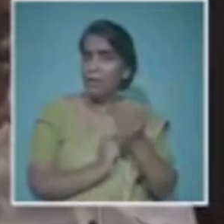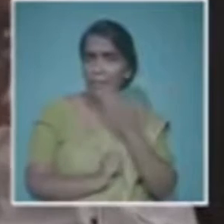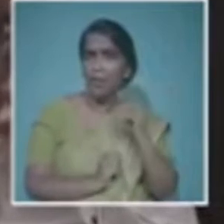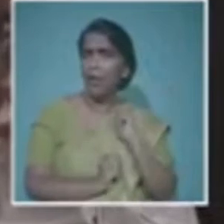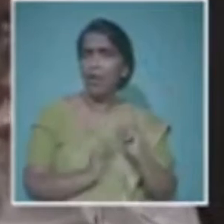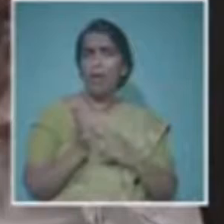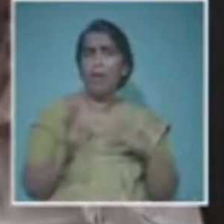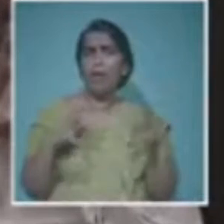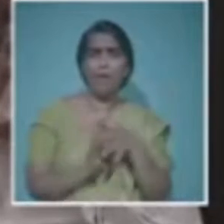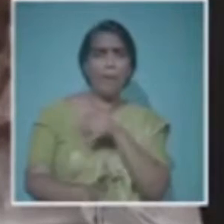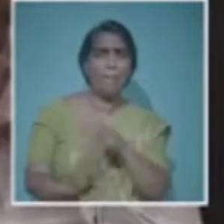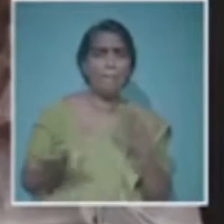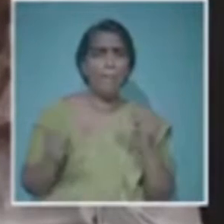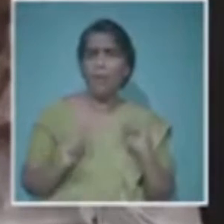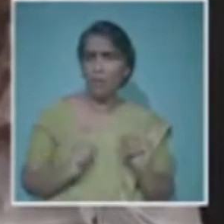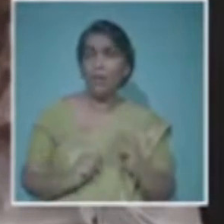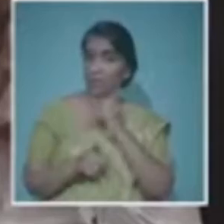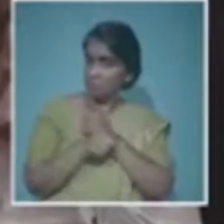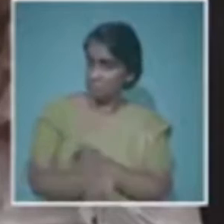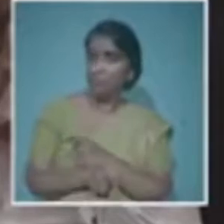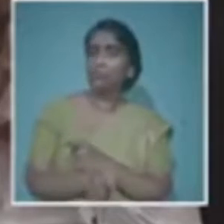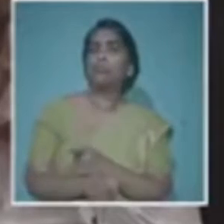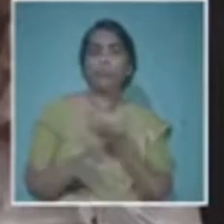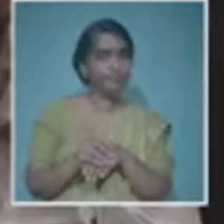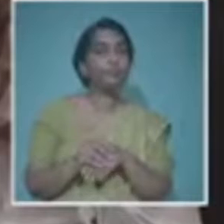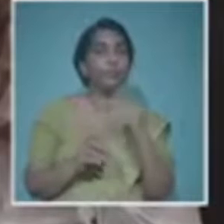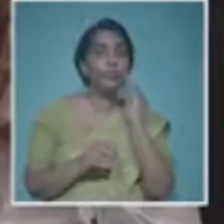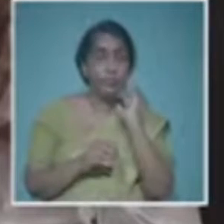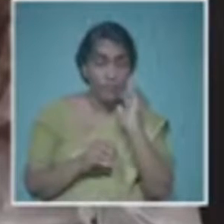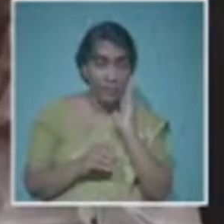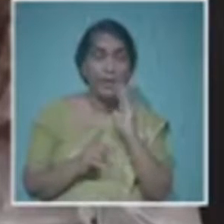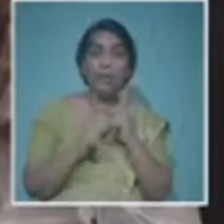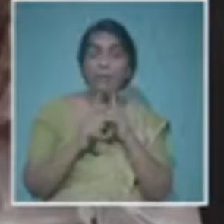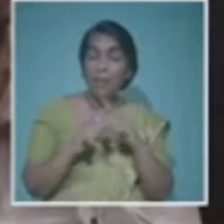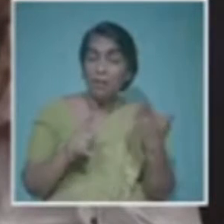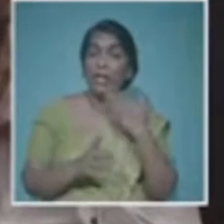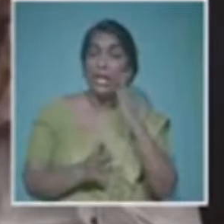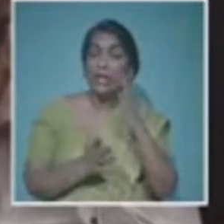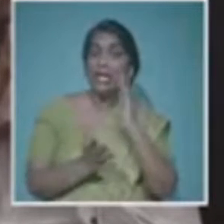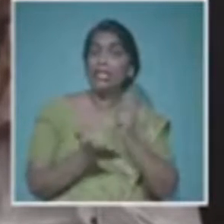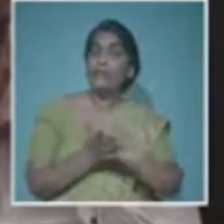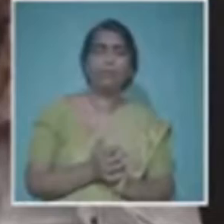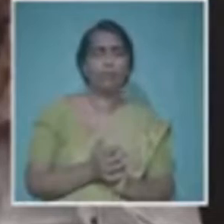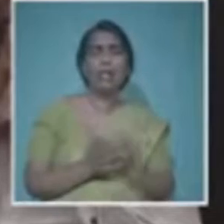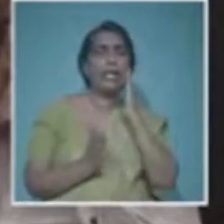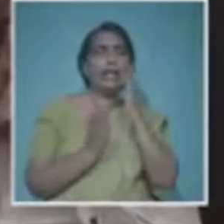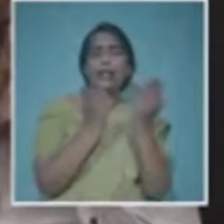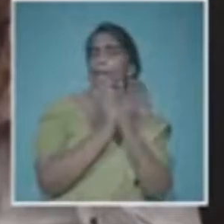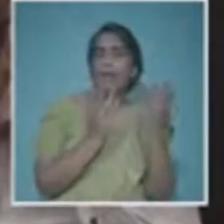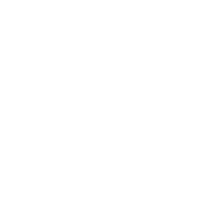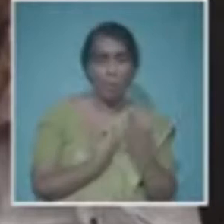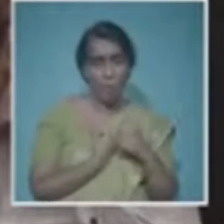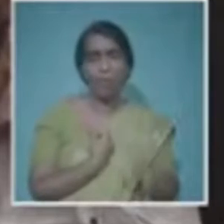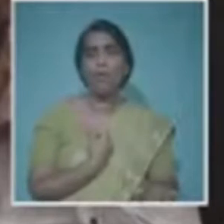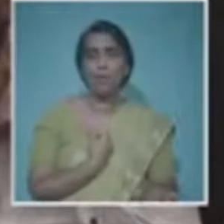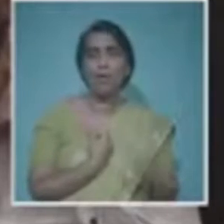ඇයි මේකට විතරක් බැරි? ඒ දරුවන්ට අපි ඉංග්‍රීසි උගන්වලා ඇතුලේ තියලා ඉංග්‍රීසියෙන් ඒගොල්ලෝ එක්සෑම් කරන තුරු ඉංග්‍රීසි ඉගෙන ගන්නේ නැහැ. සමහර අයට